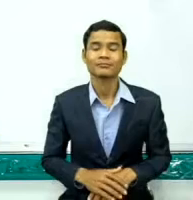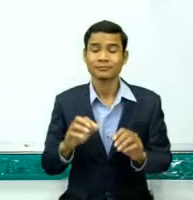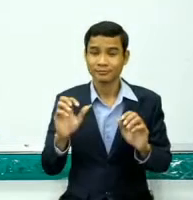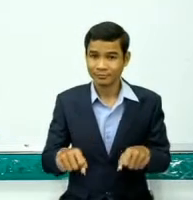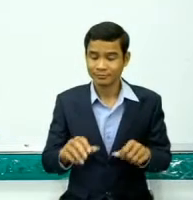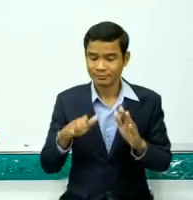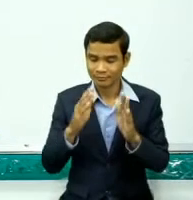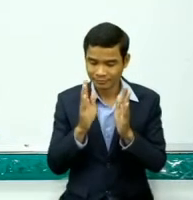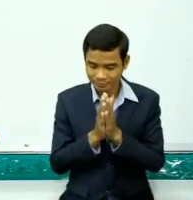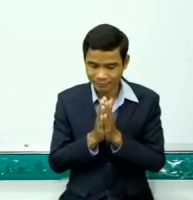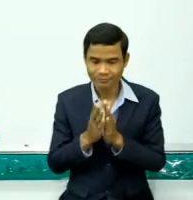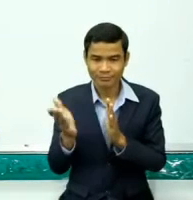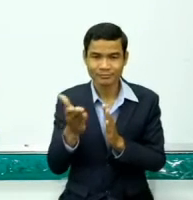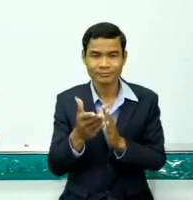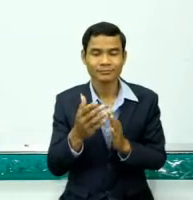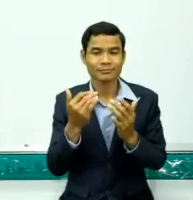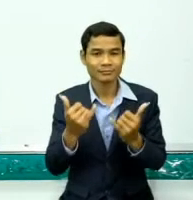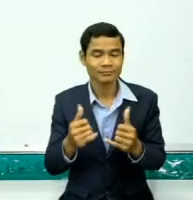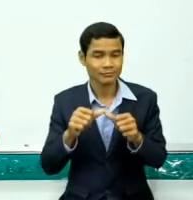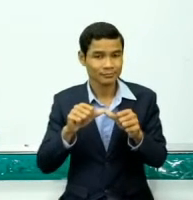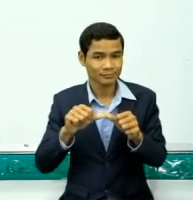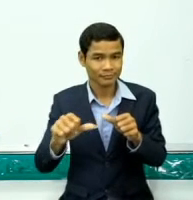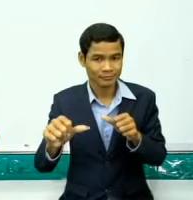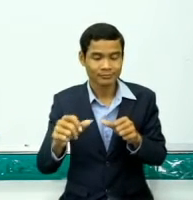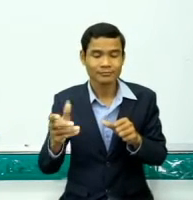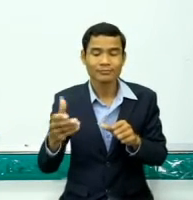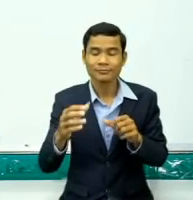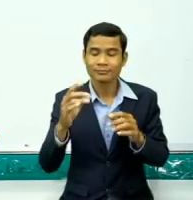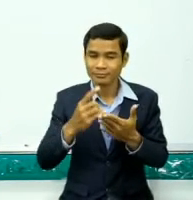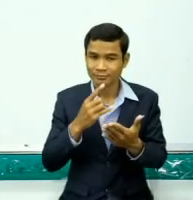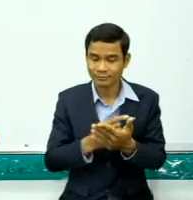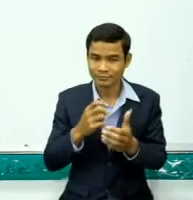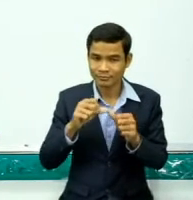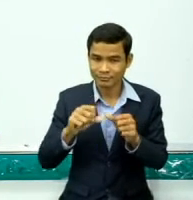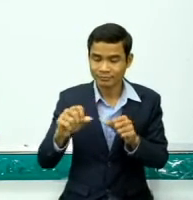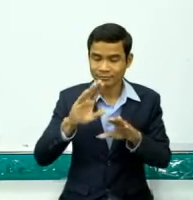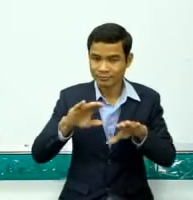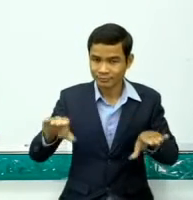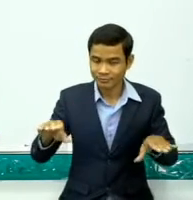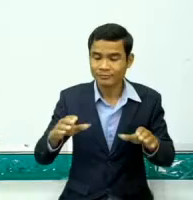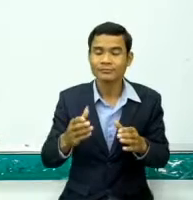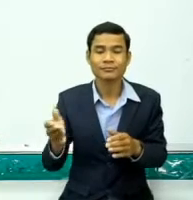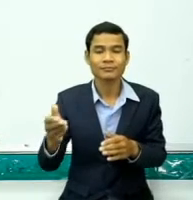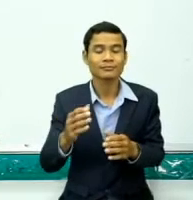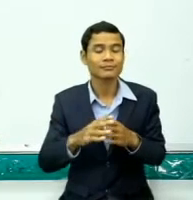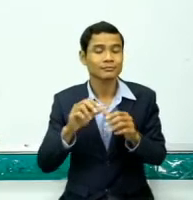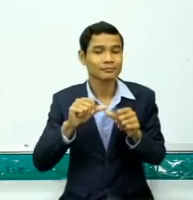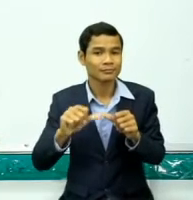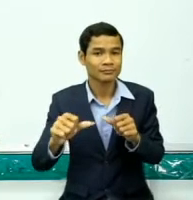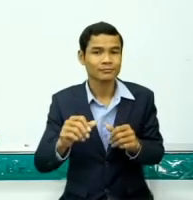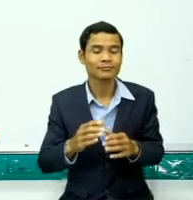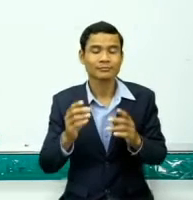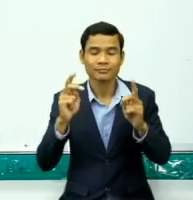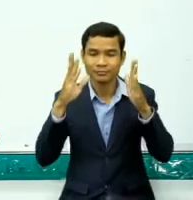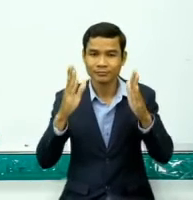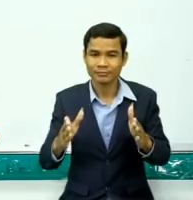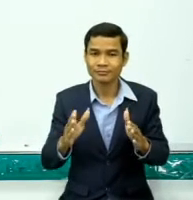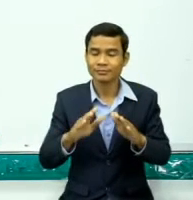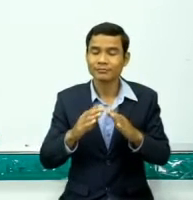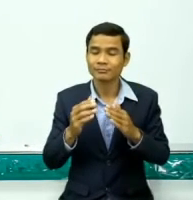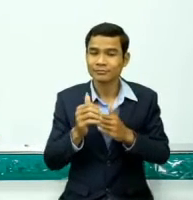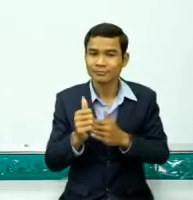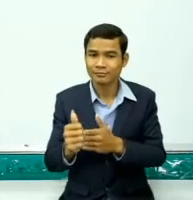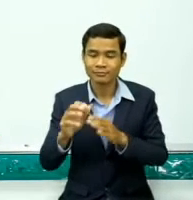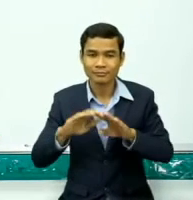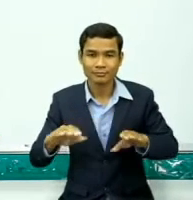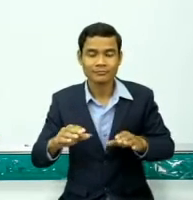Chà, con. Chà, chơi bắn to cho tại đó mê riêng chơi bắn to tiết nè con nó. Chà, chơi bắn to tiết cứ nè cổ nông con tình ạ khả